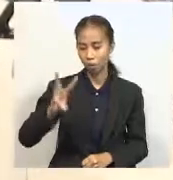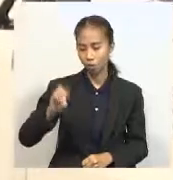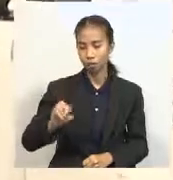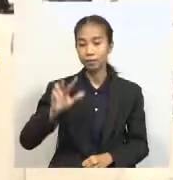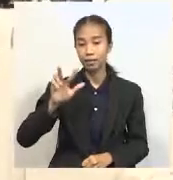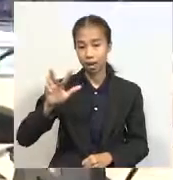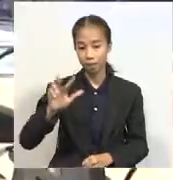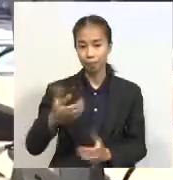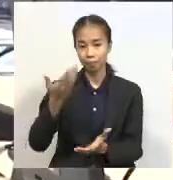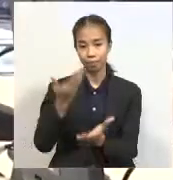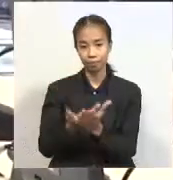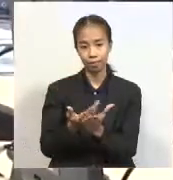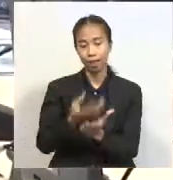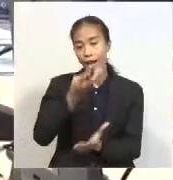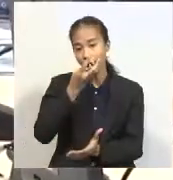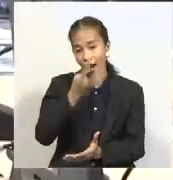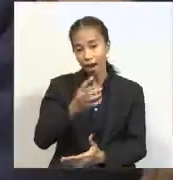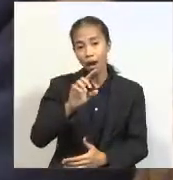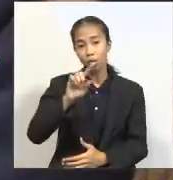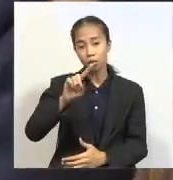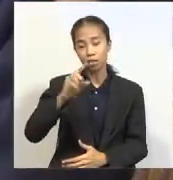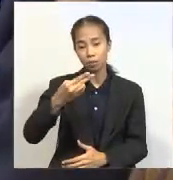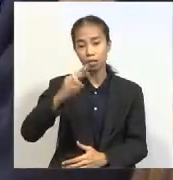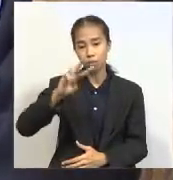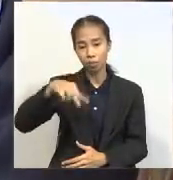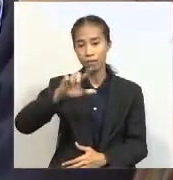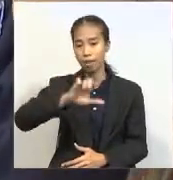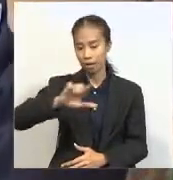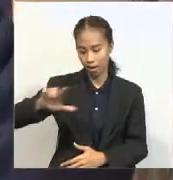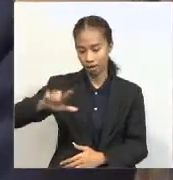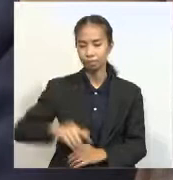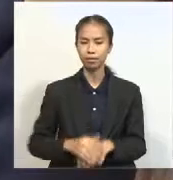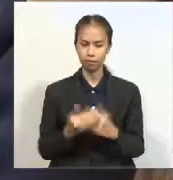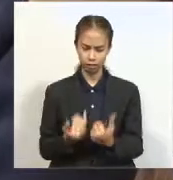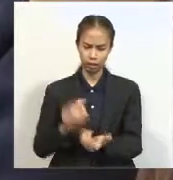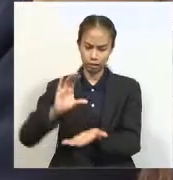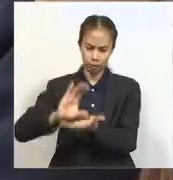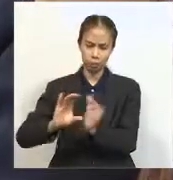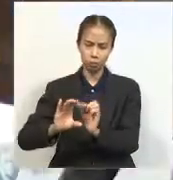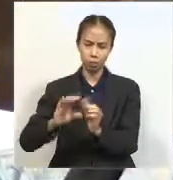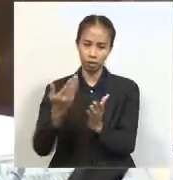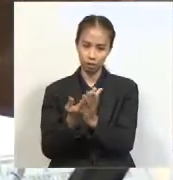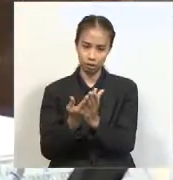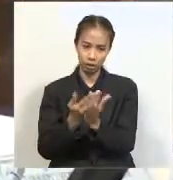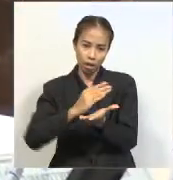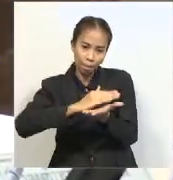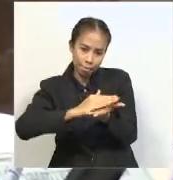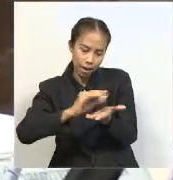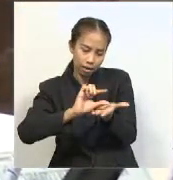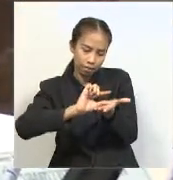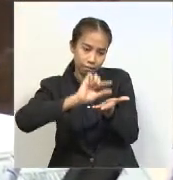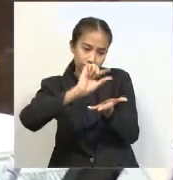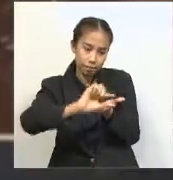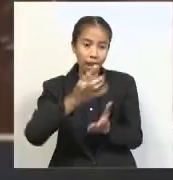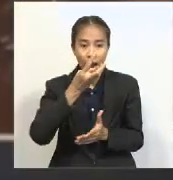2562/63 วงเงินข้าวนาปี 21,000 ล้านบาทโดยวงเงินดังกล่าวนะคะจะเป็นการแบ่งเป็นข้าวเปลือกเ